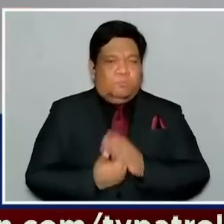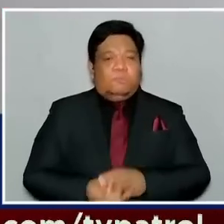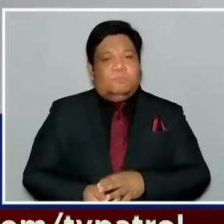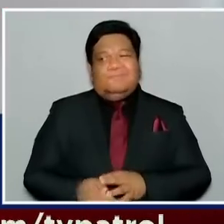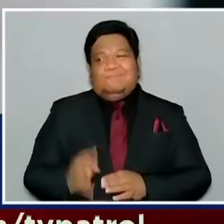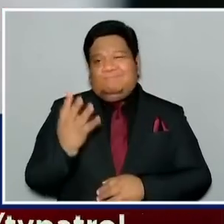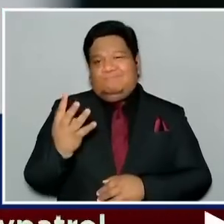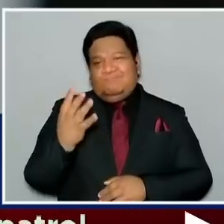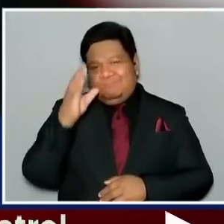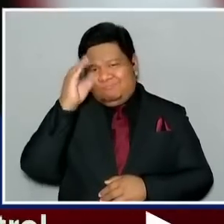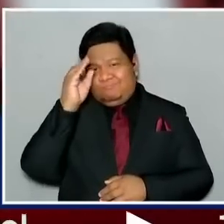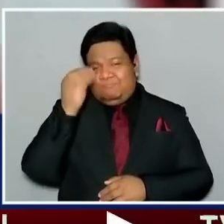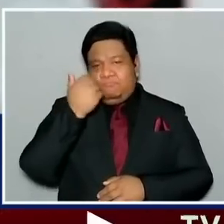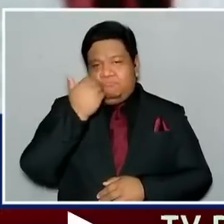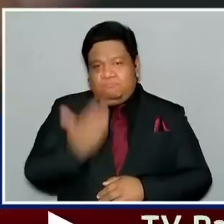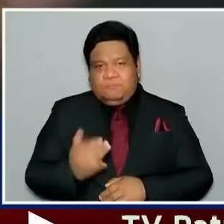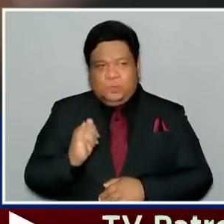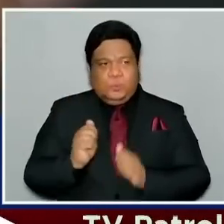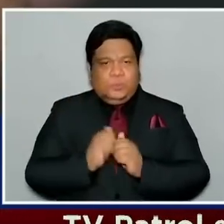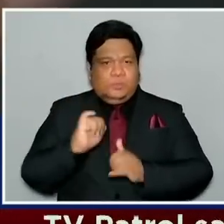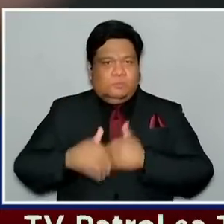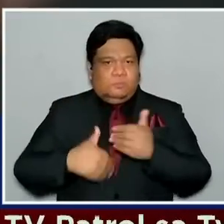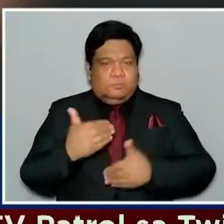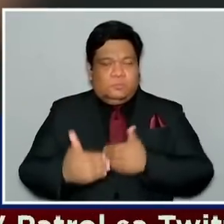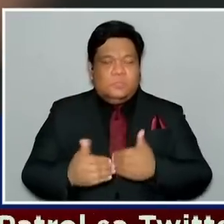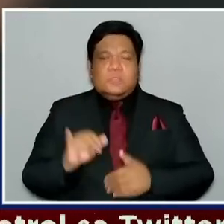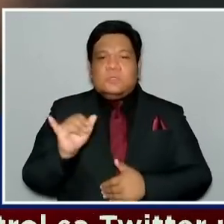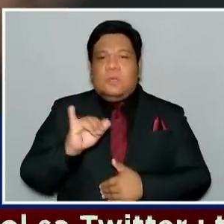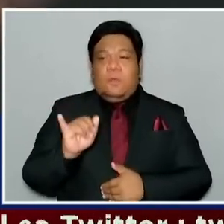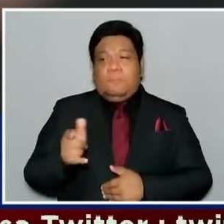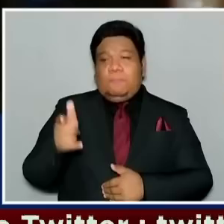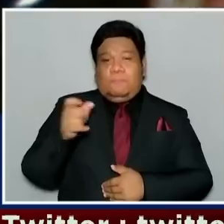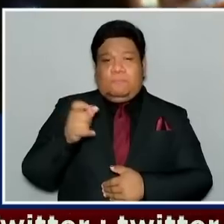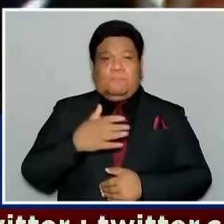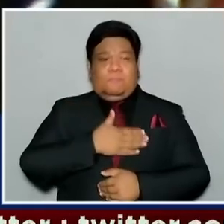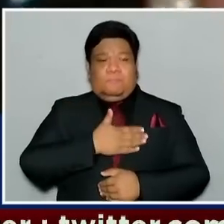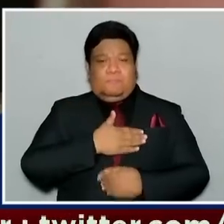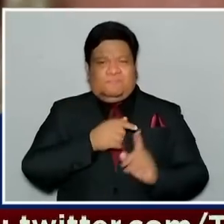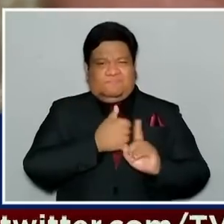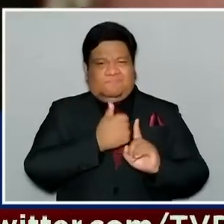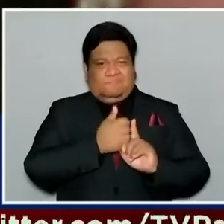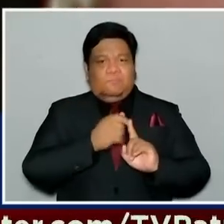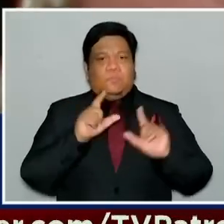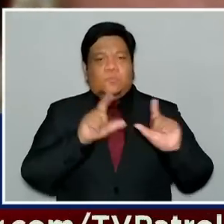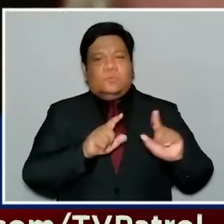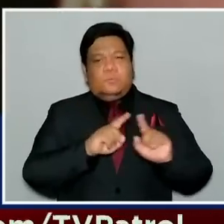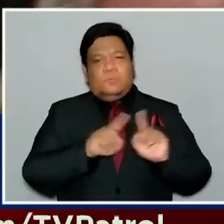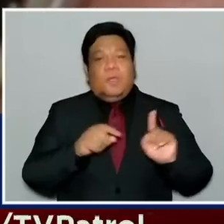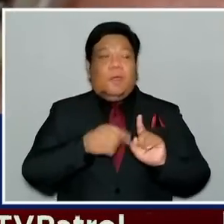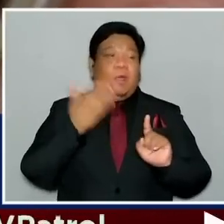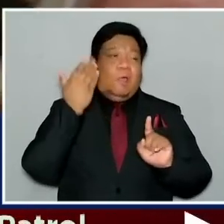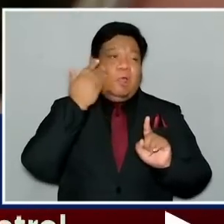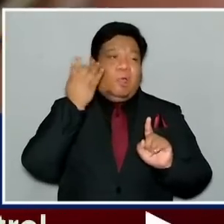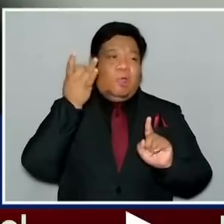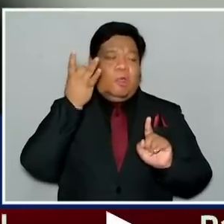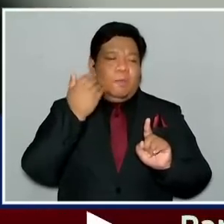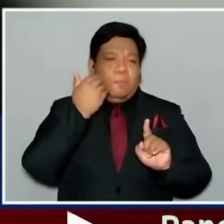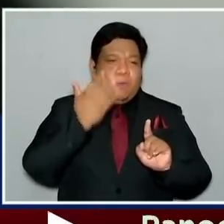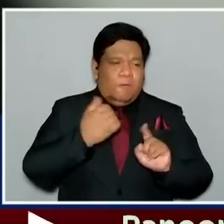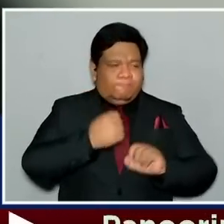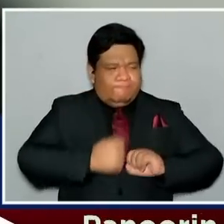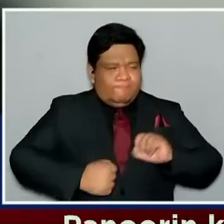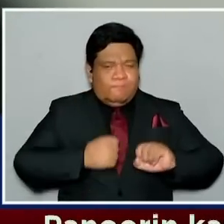sa umano'y operasyon. Nabaril din sa dibdib si Murillo pero nagpatay-patayan. Gumapang siya palayo